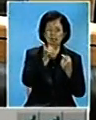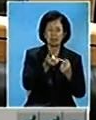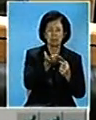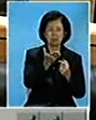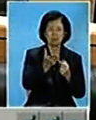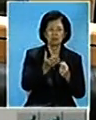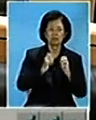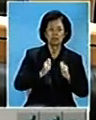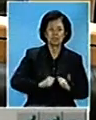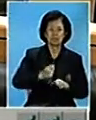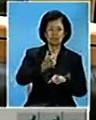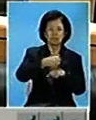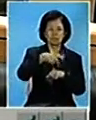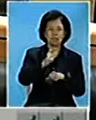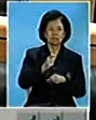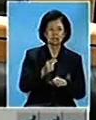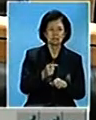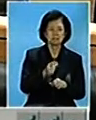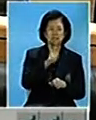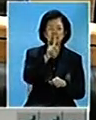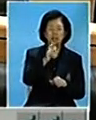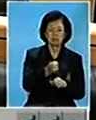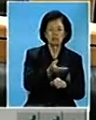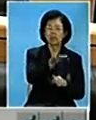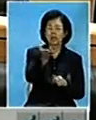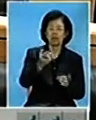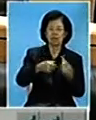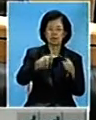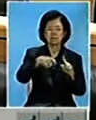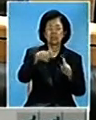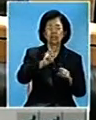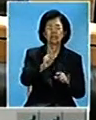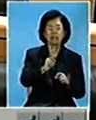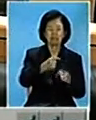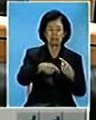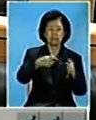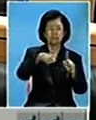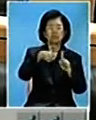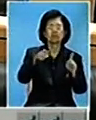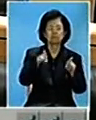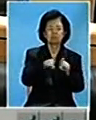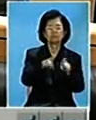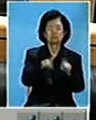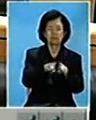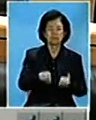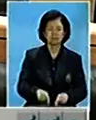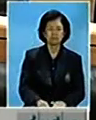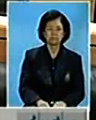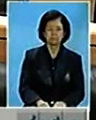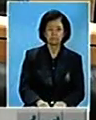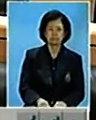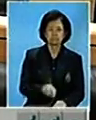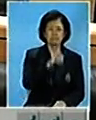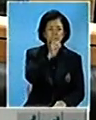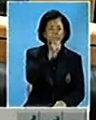านดิและถามว่าท่านสมาชิกที่เคารพครับท่านมาจากไหนครับก็มาจากที่เดียวกันนะครับแล้วไปด่าท่